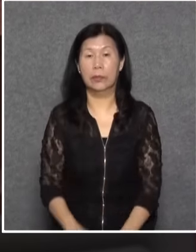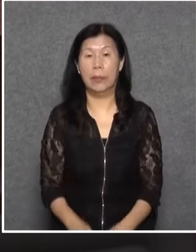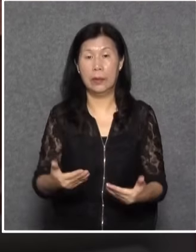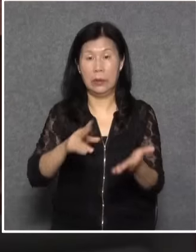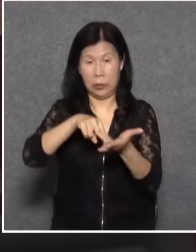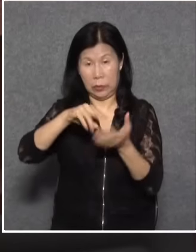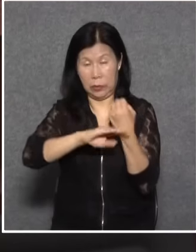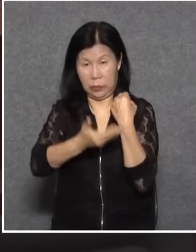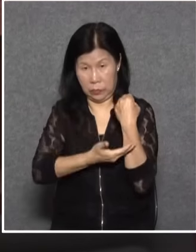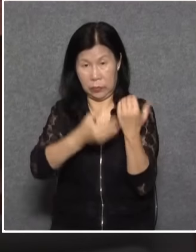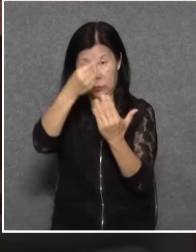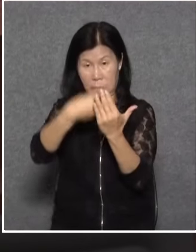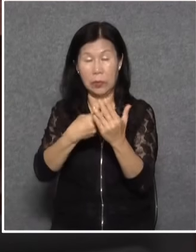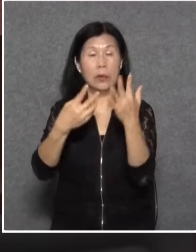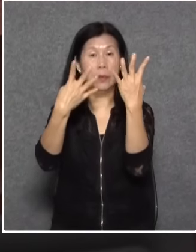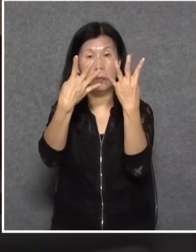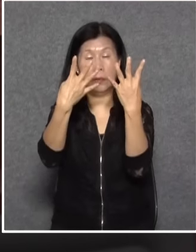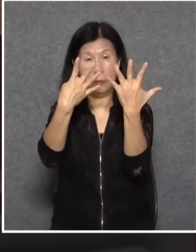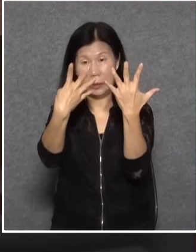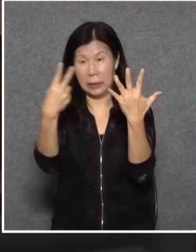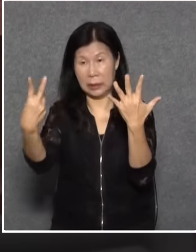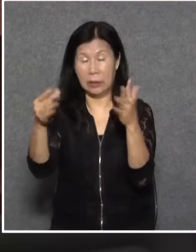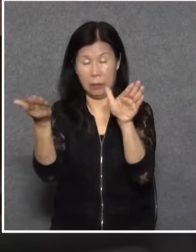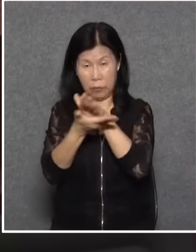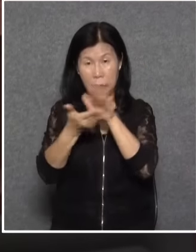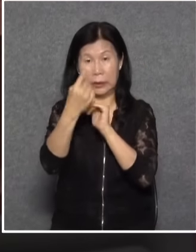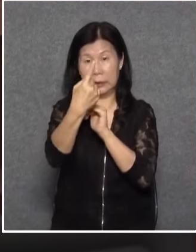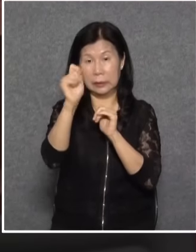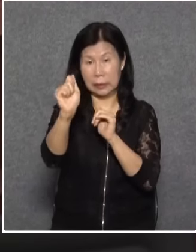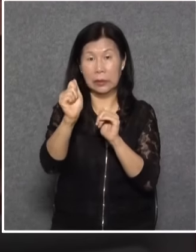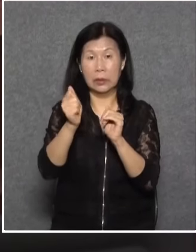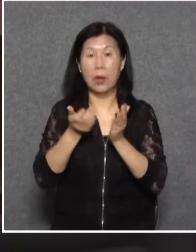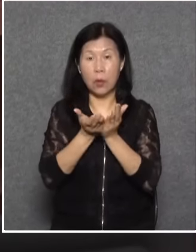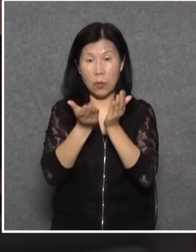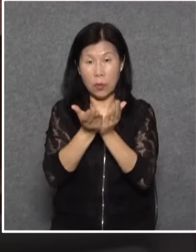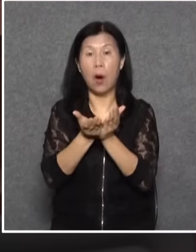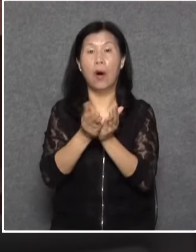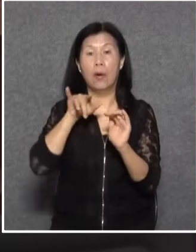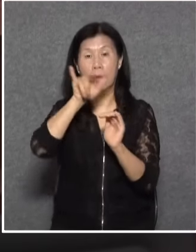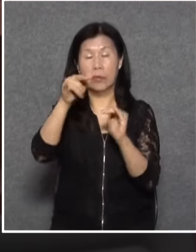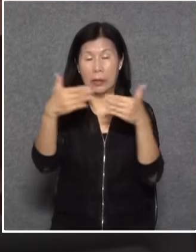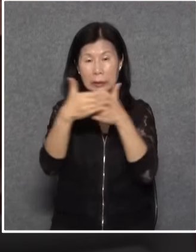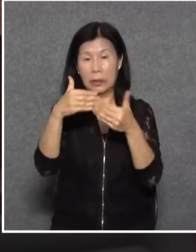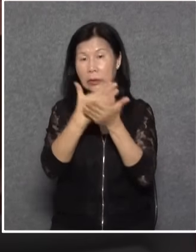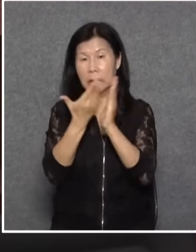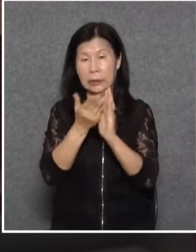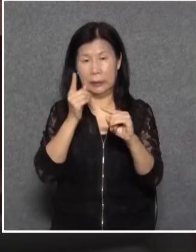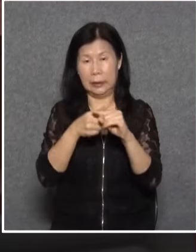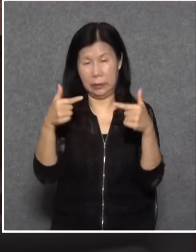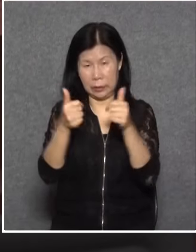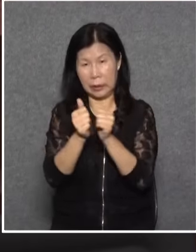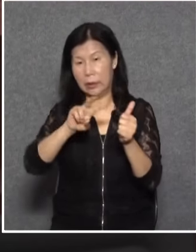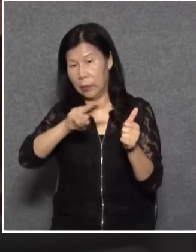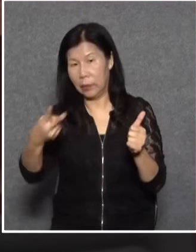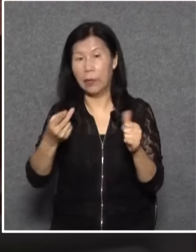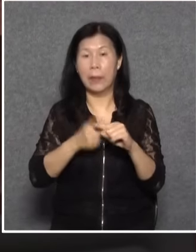會條例第542章附表 1A 航運交通界功能界別的組成是作出相應修訂，這個純粹是